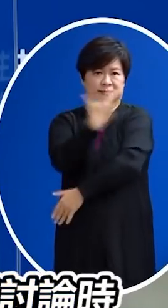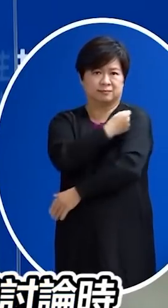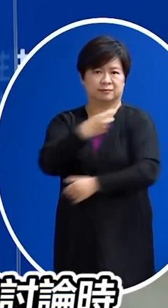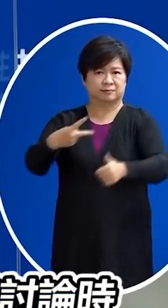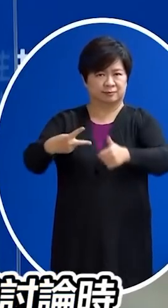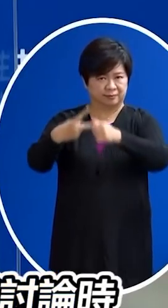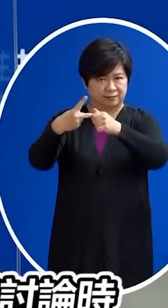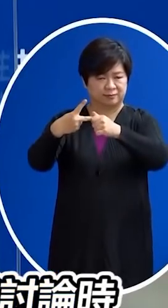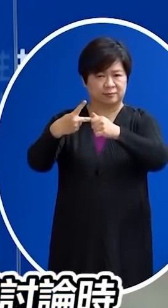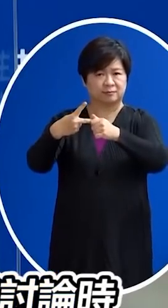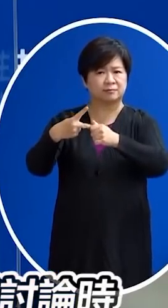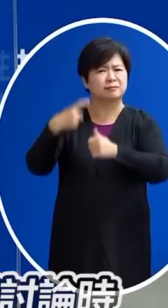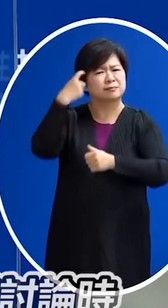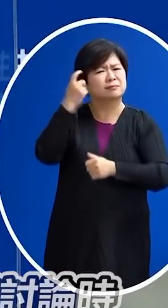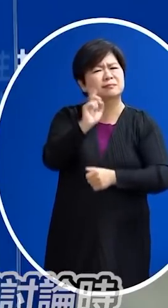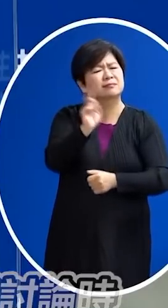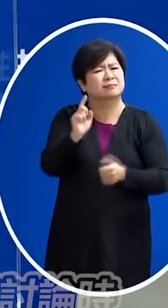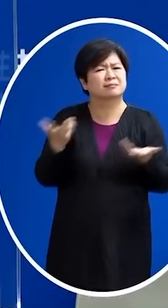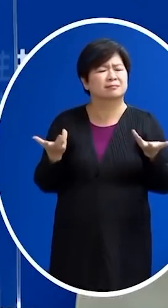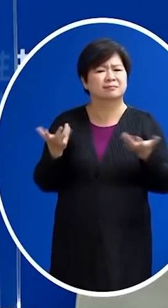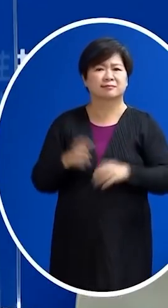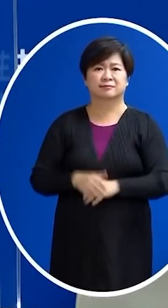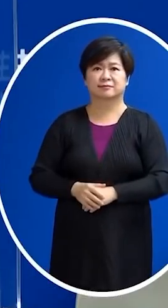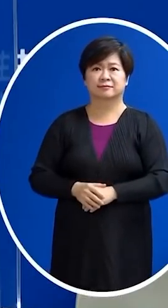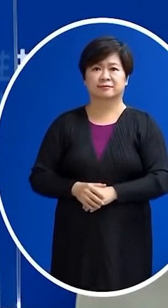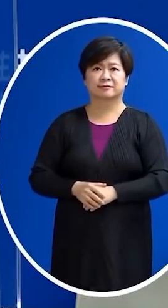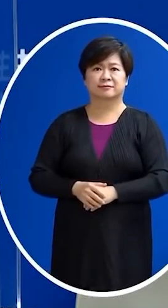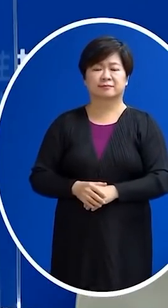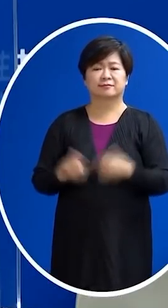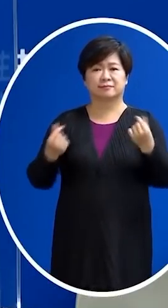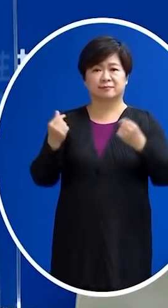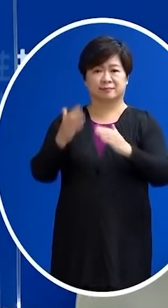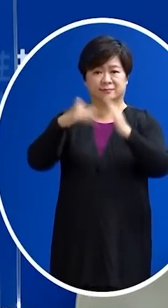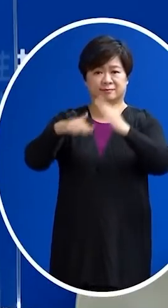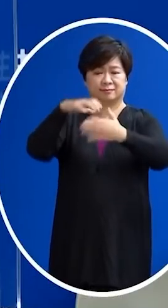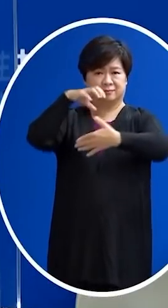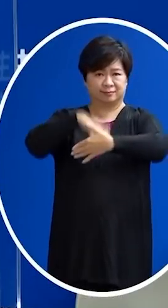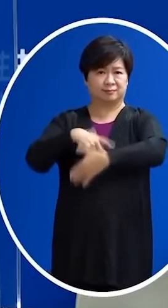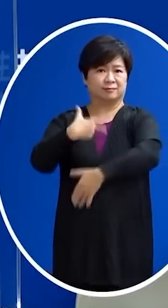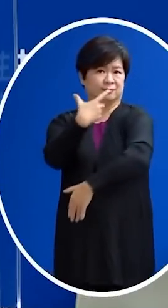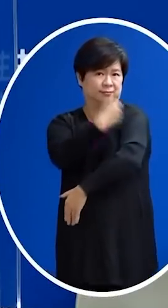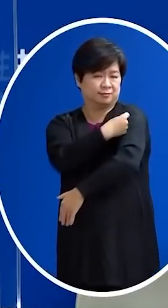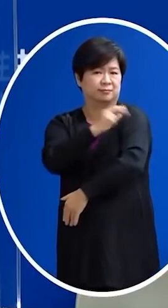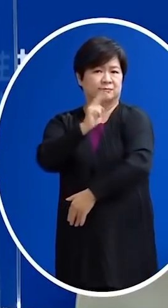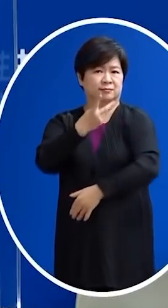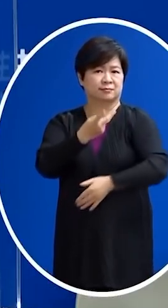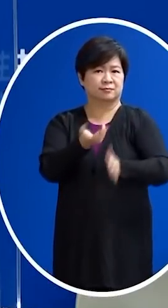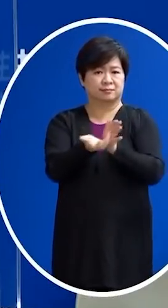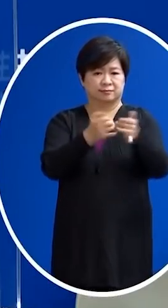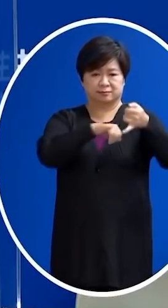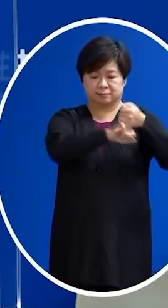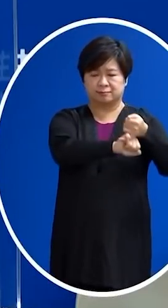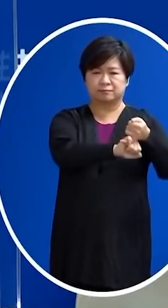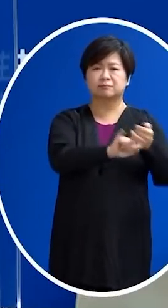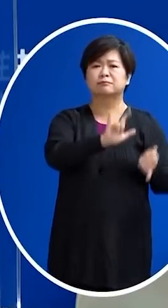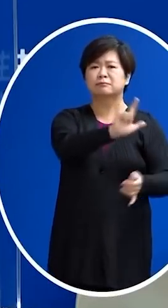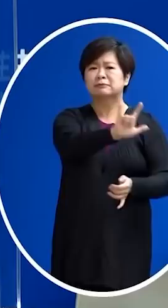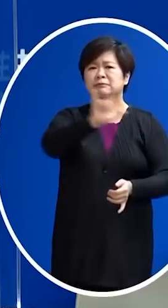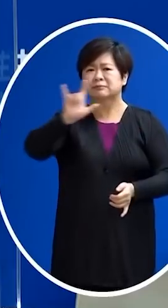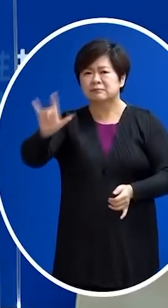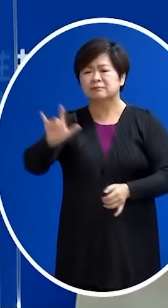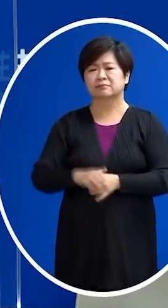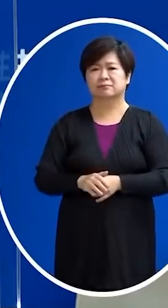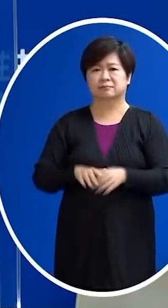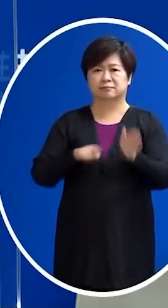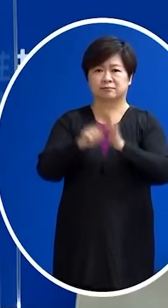啊，所以等于是说就是有关在校园接种或是用预约的方式我们都先暂停。但是专家